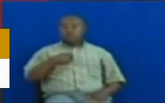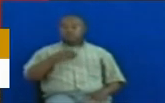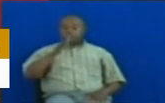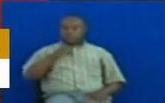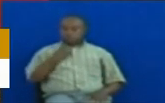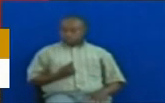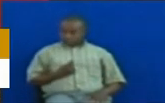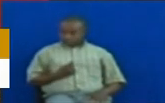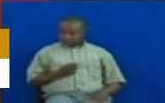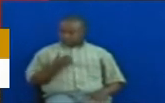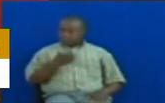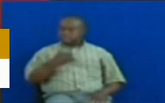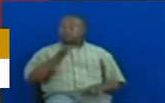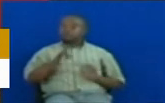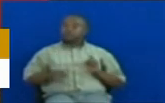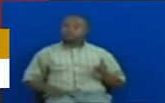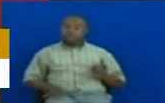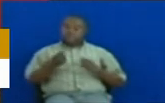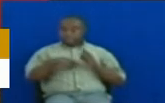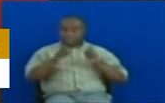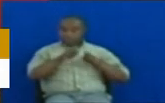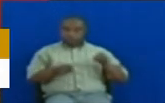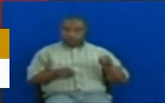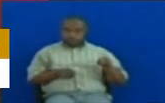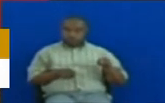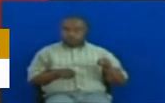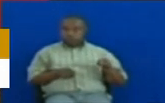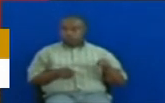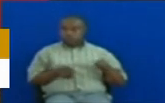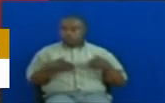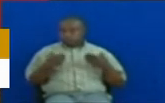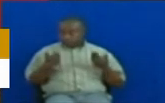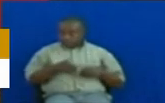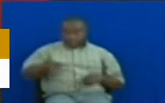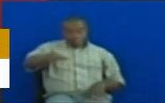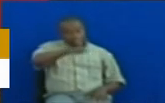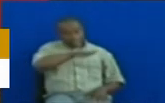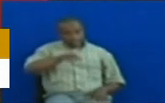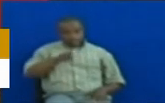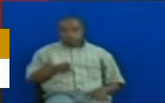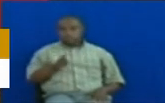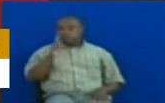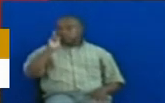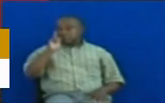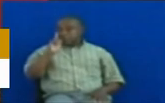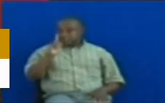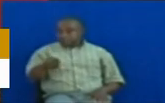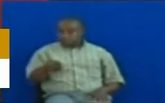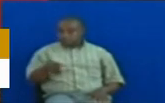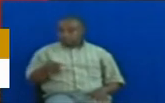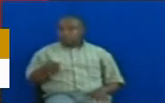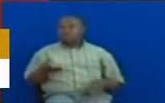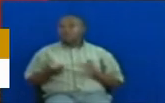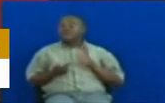kabisa niko comfortable kwamba katika hii kifungu ni operation, na eneo la oversight lipo limewekwa kwamba kama kuna